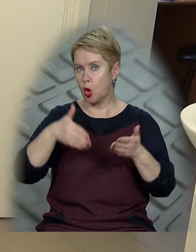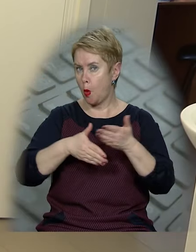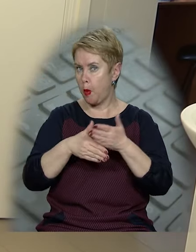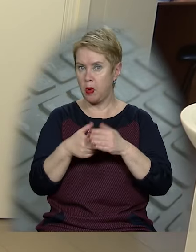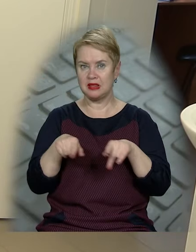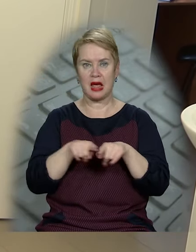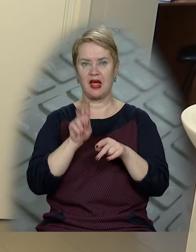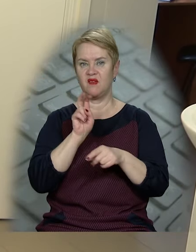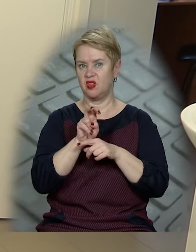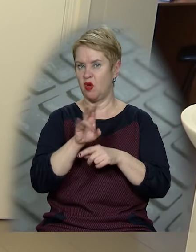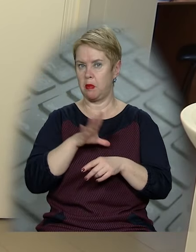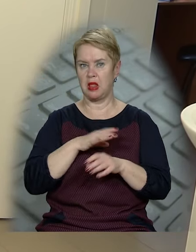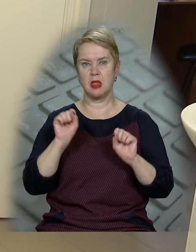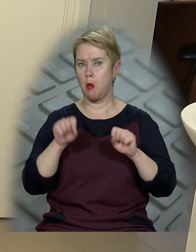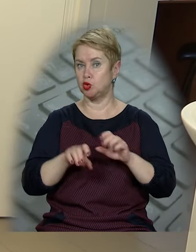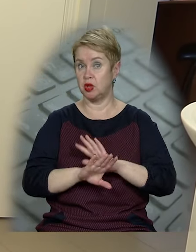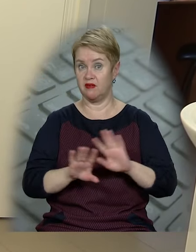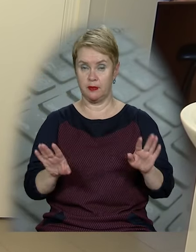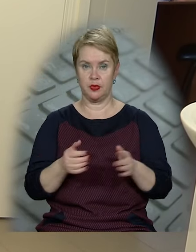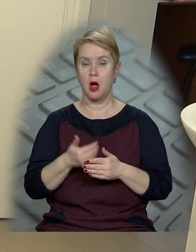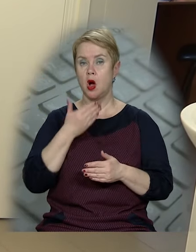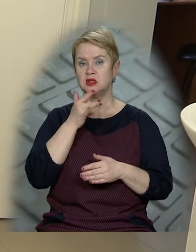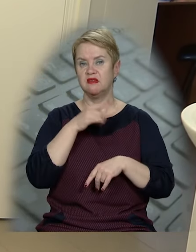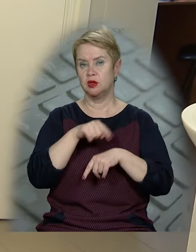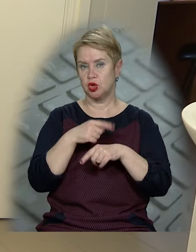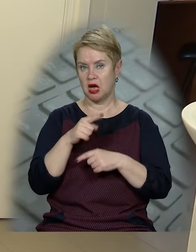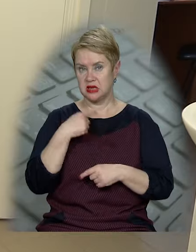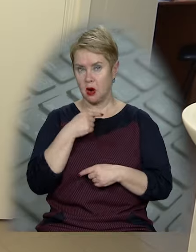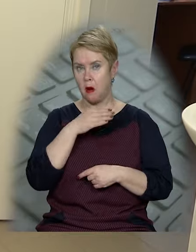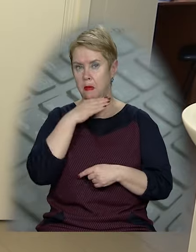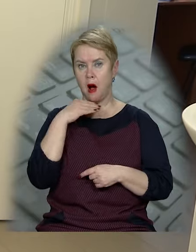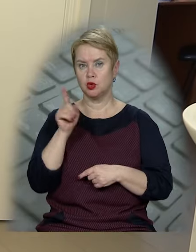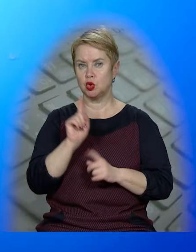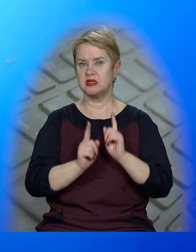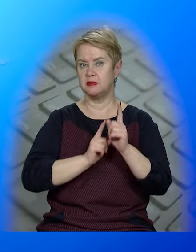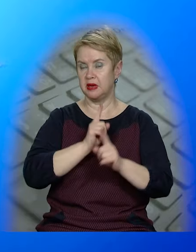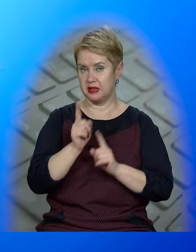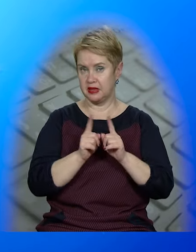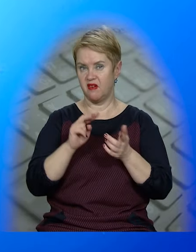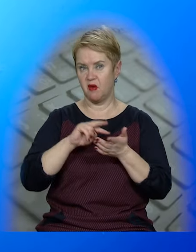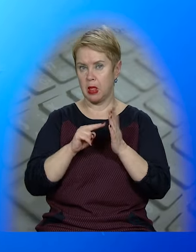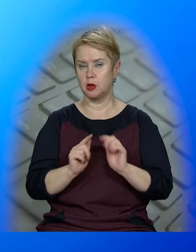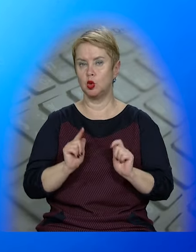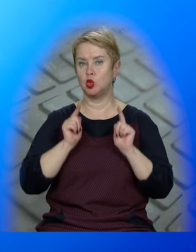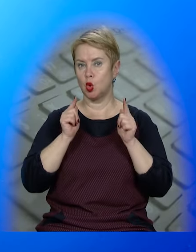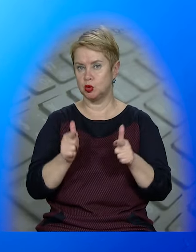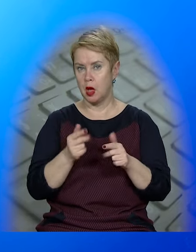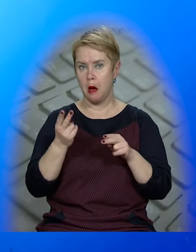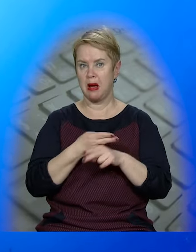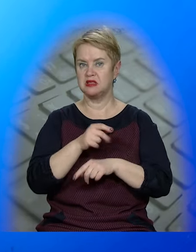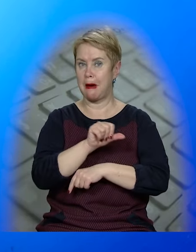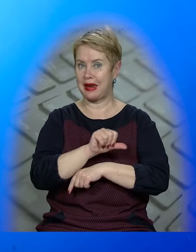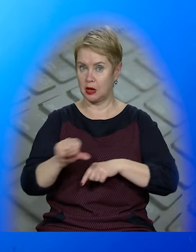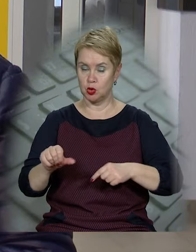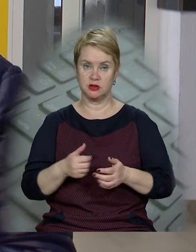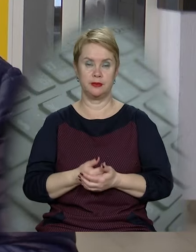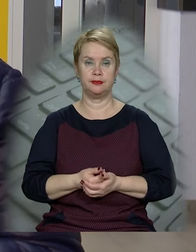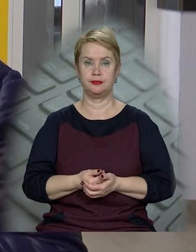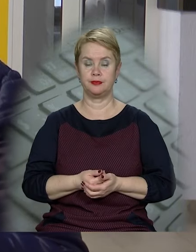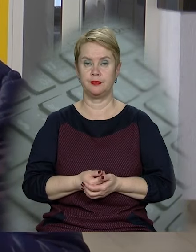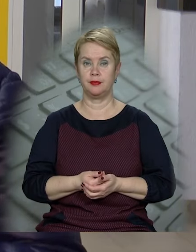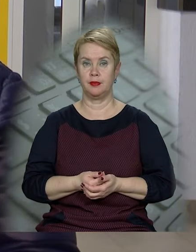такі відвідування були неможливими. Останнім часом, каже, багато чого змінилось в плані доступності та безбар'єрності.